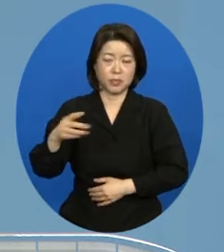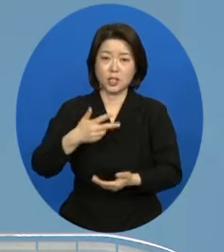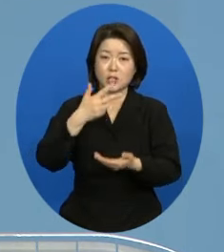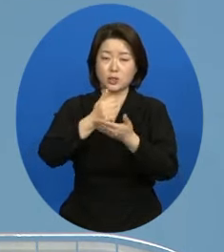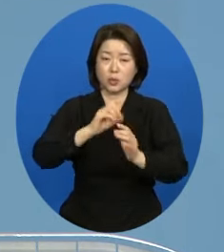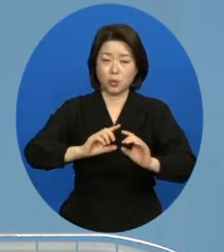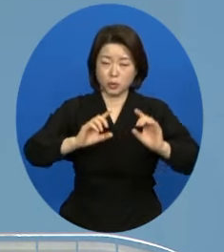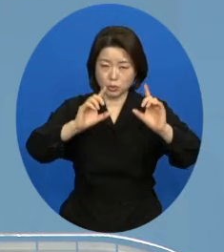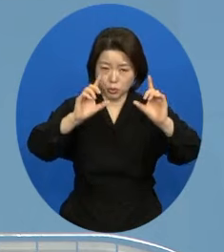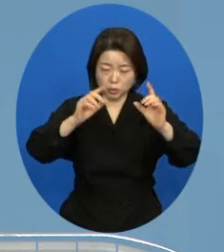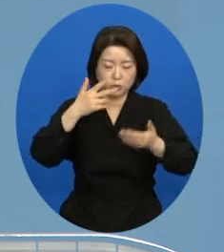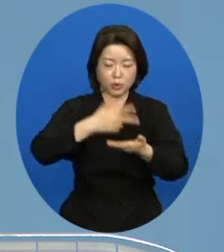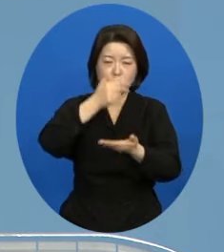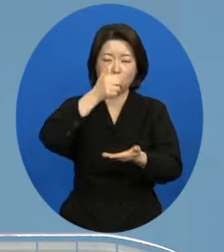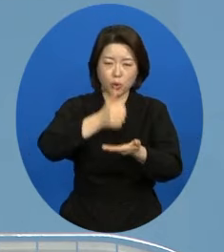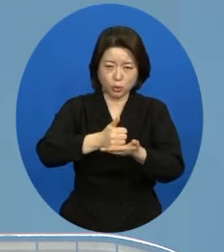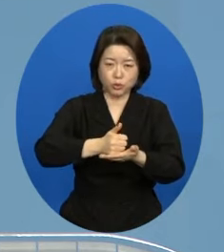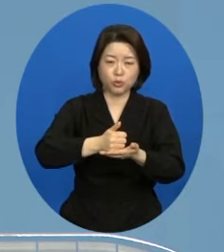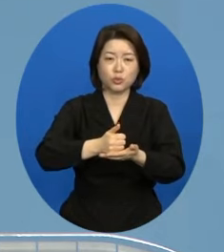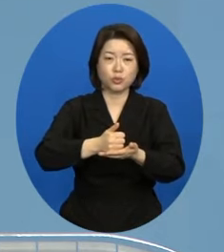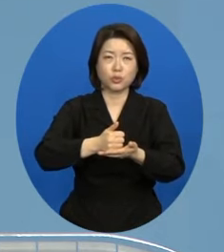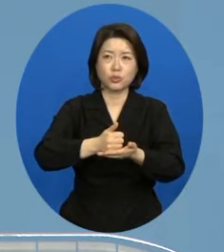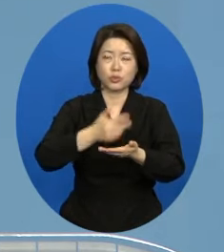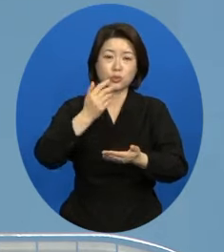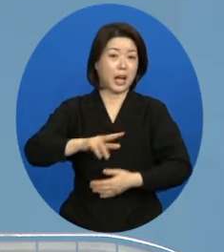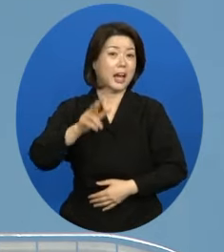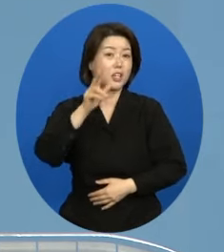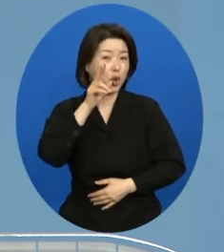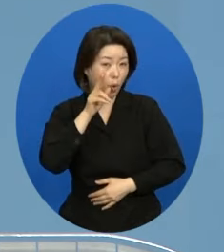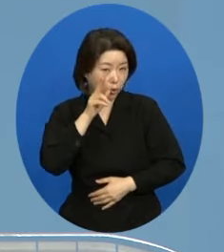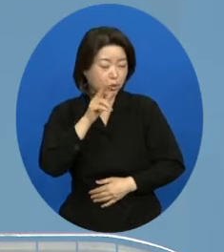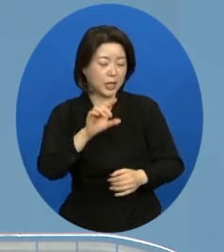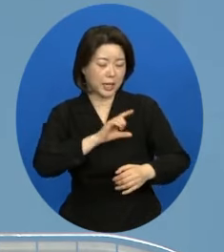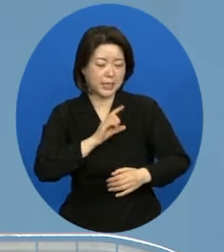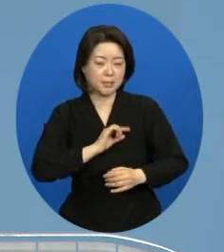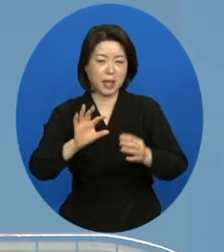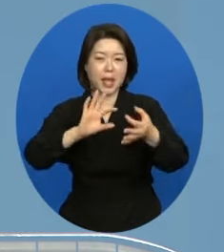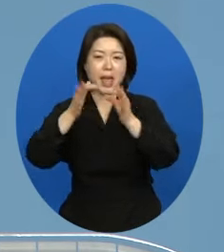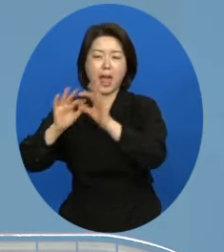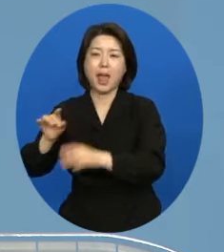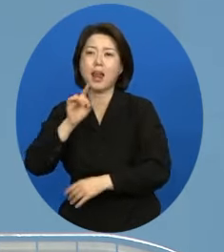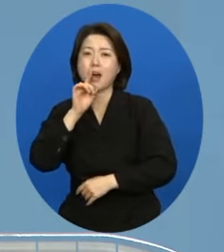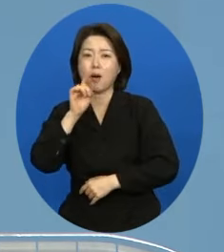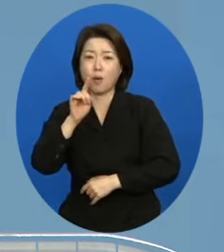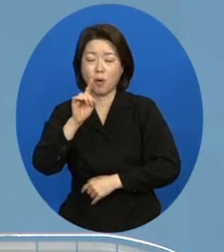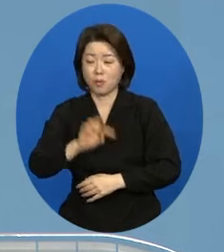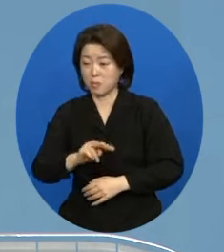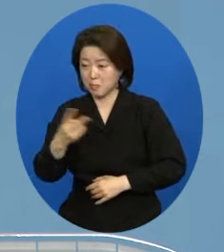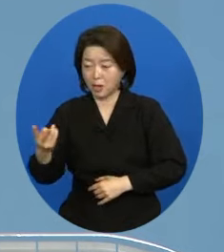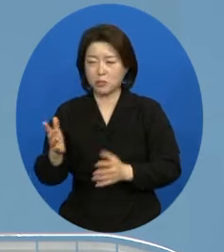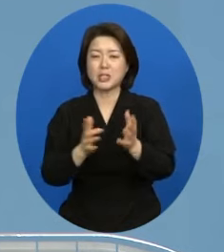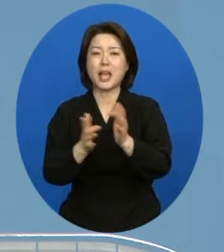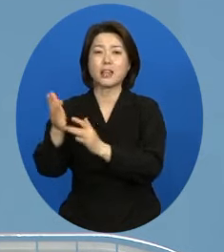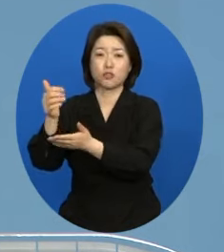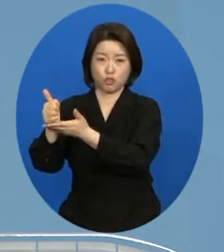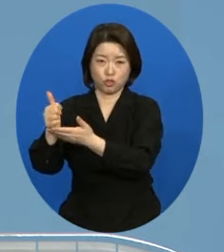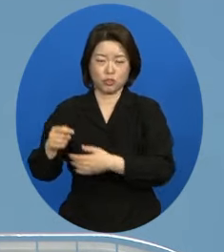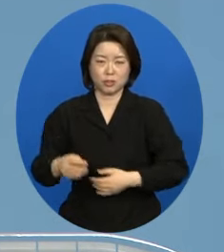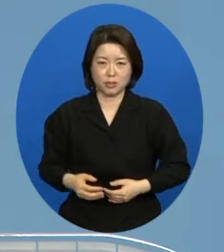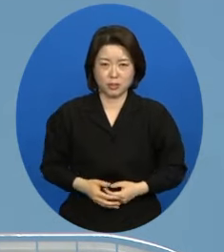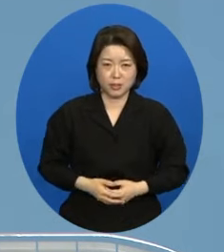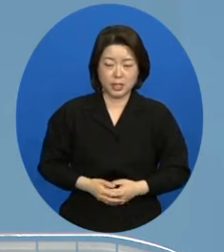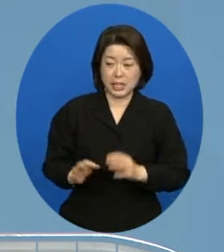라는 이름의 헬라 표현이 예수 그들의 죄에서 구원하실 수 있는 유일한 분 그